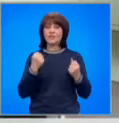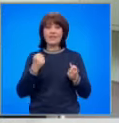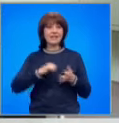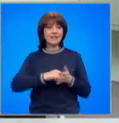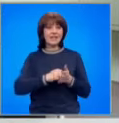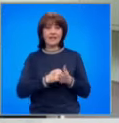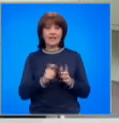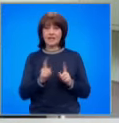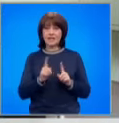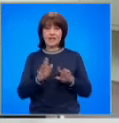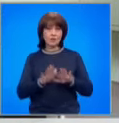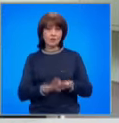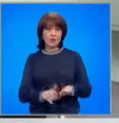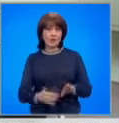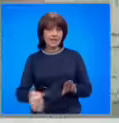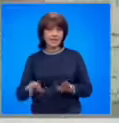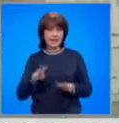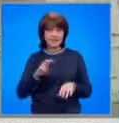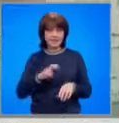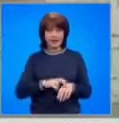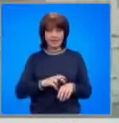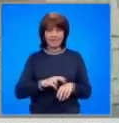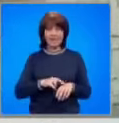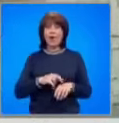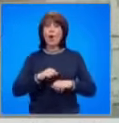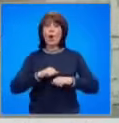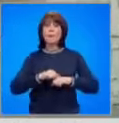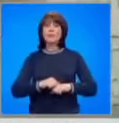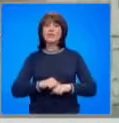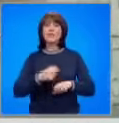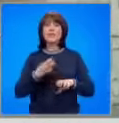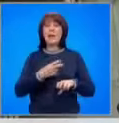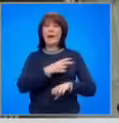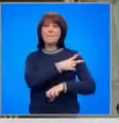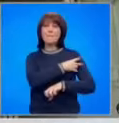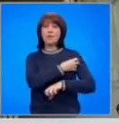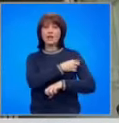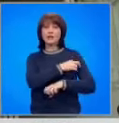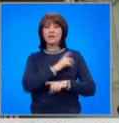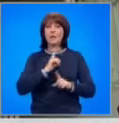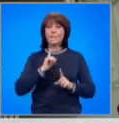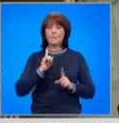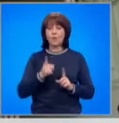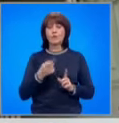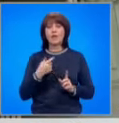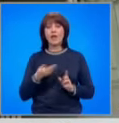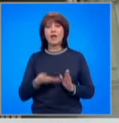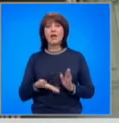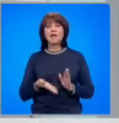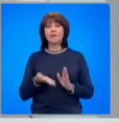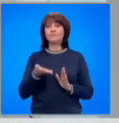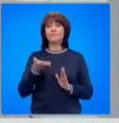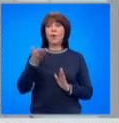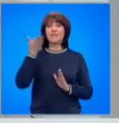не останат и след декември, от общинските поликлиники могат да прибегнат до увеличение на наеми на кабинети